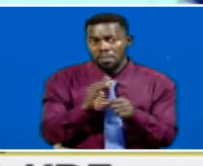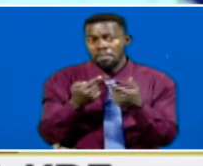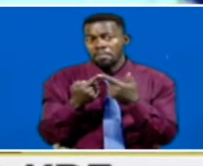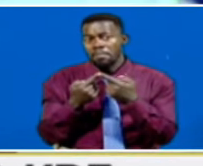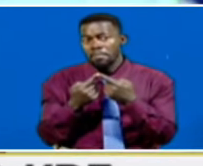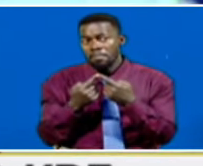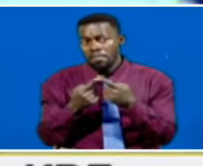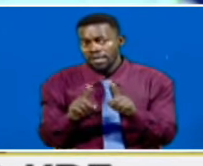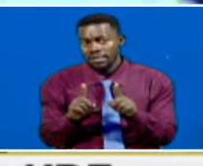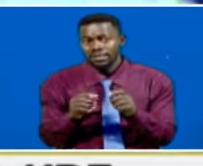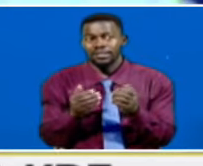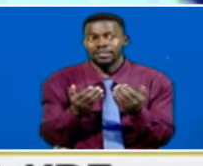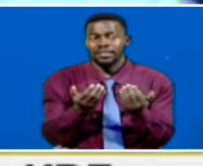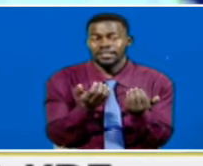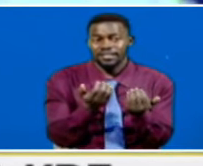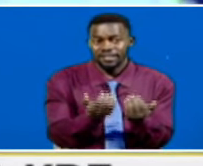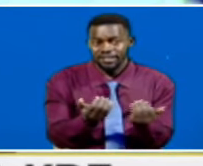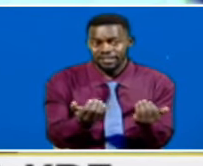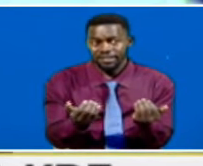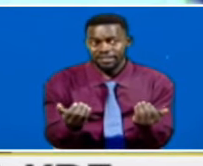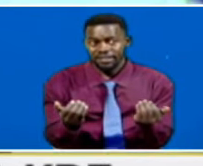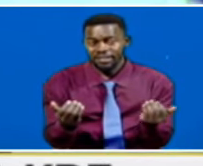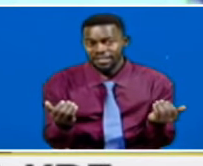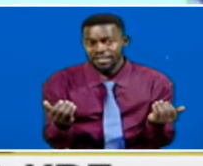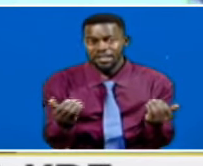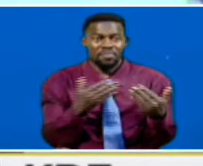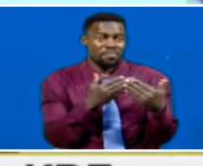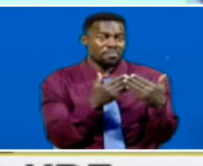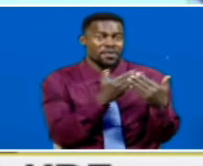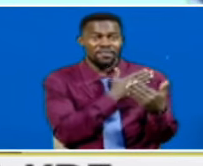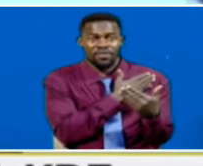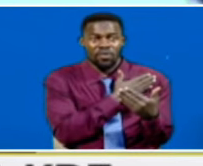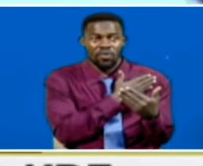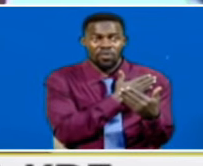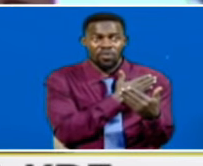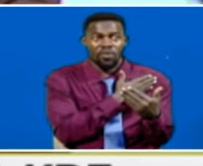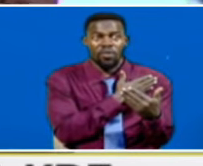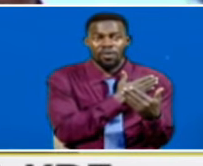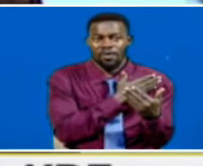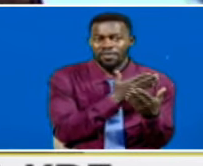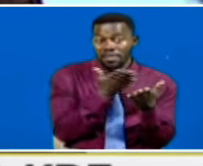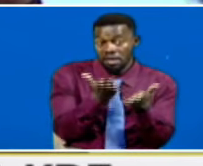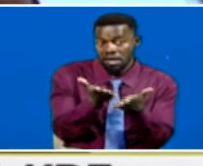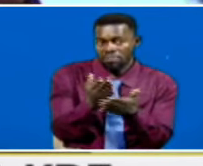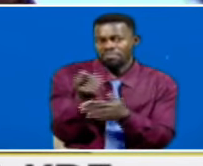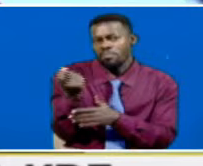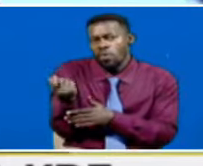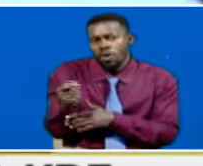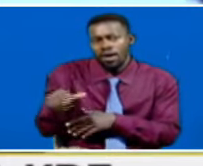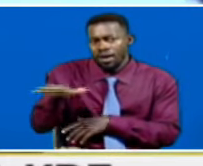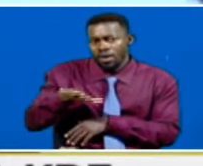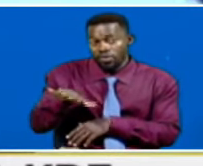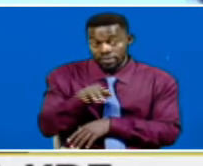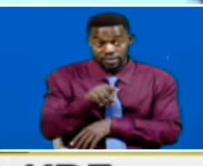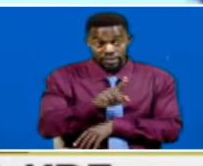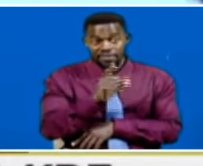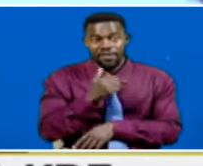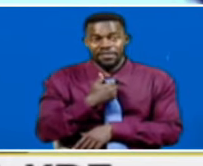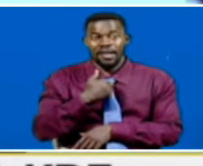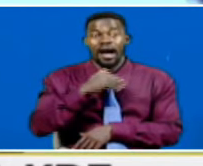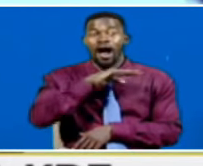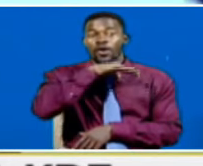sababu watoto wadogo hawakuwa wako siku hizo, alikuwa na mbwa wake mdogo anaitwa Major.